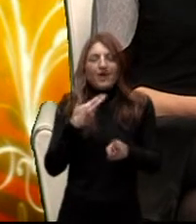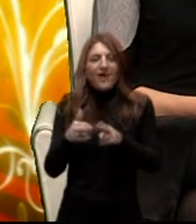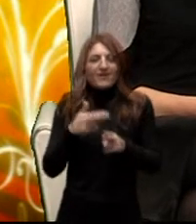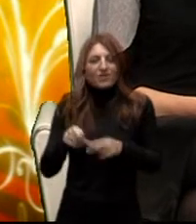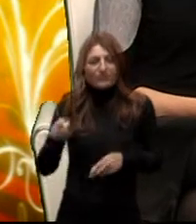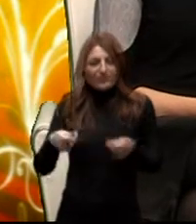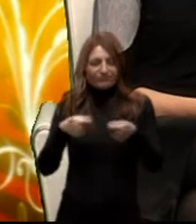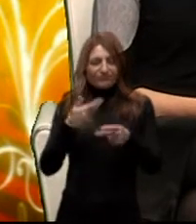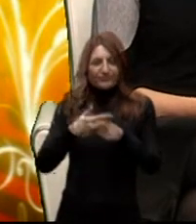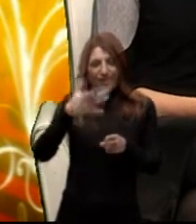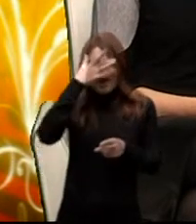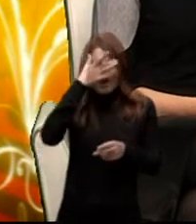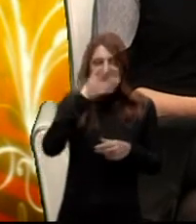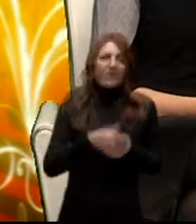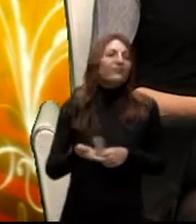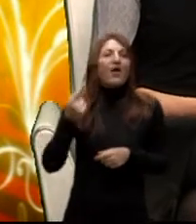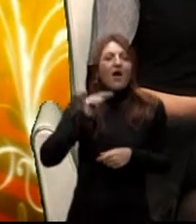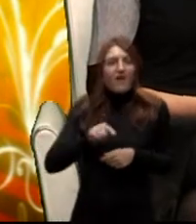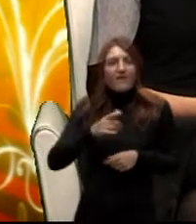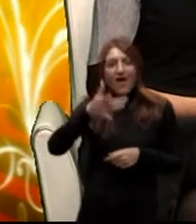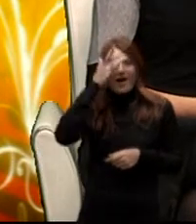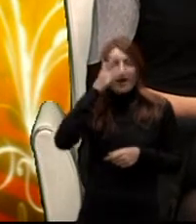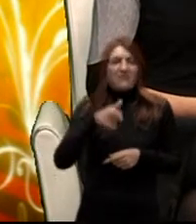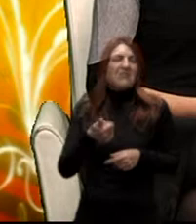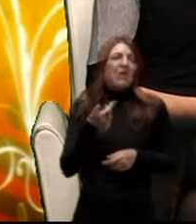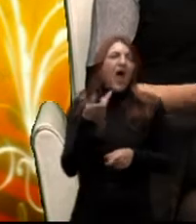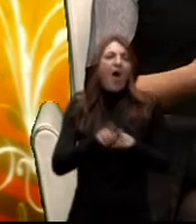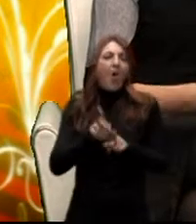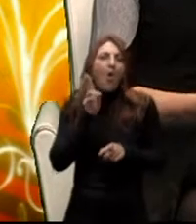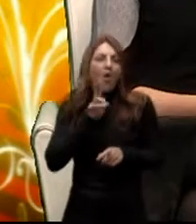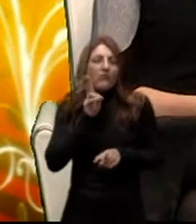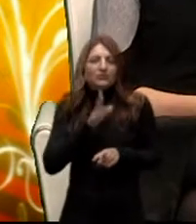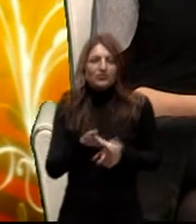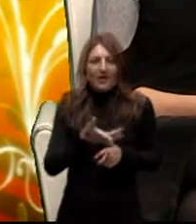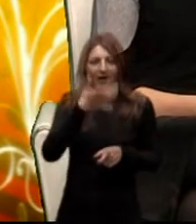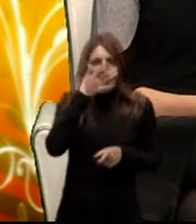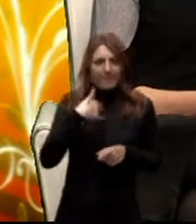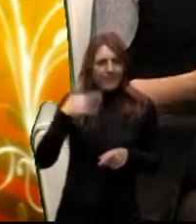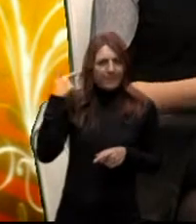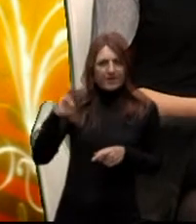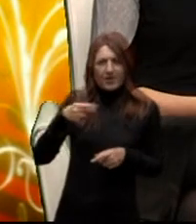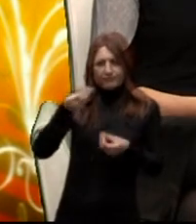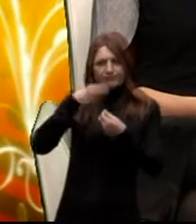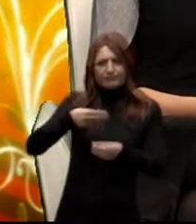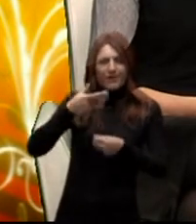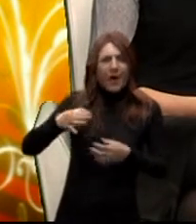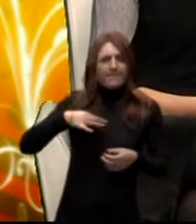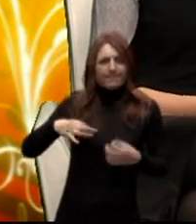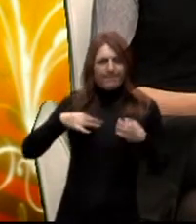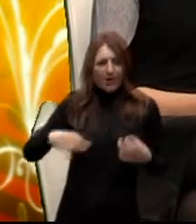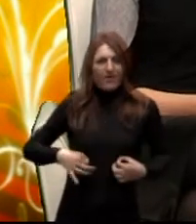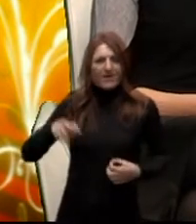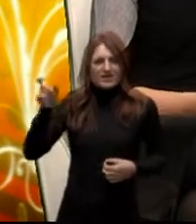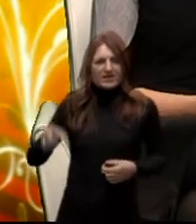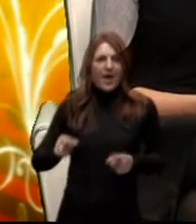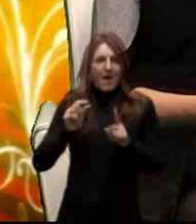tenzijsku glavobolju. Znamo da je tenzijska glavobolja na obična glavobolja. Mi smo sad slušali profesoricu Podobnik koja je govorila